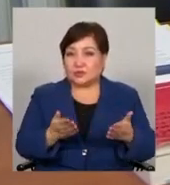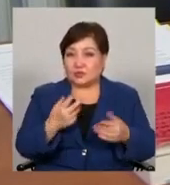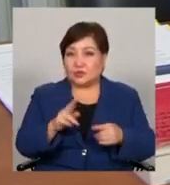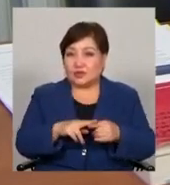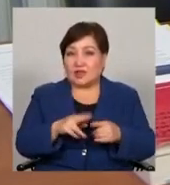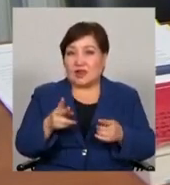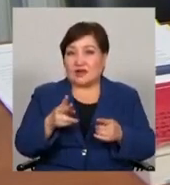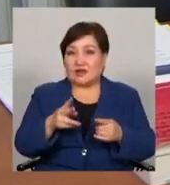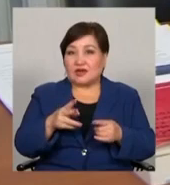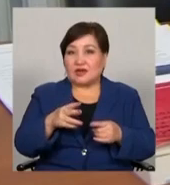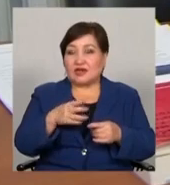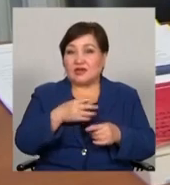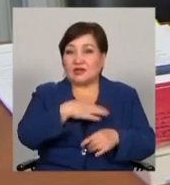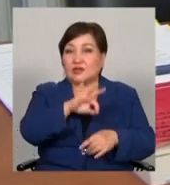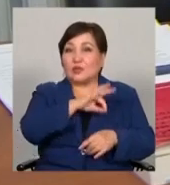нотариалдық жазбаны күшін жою